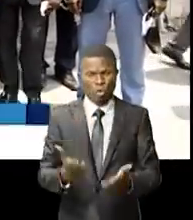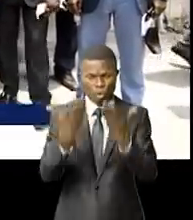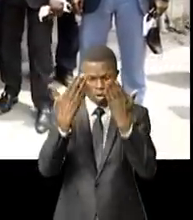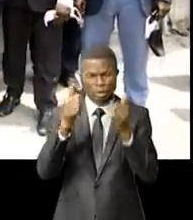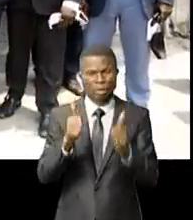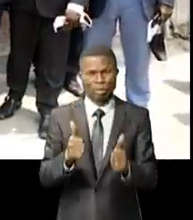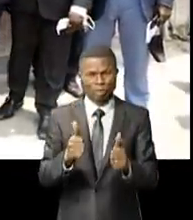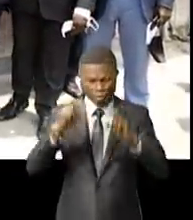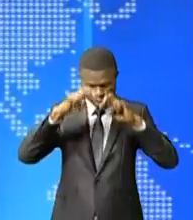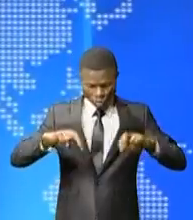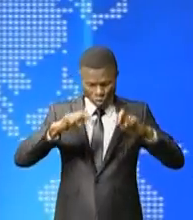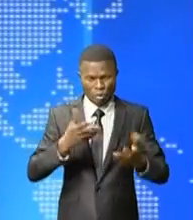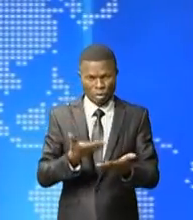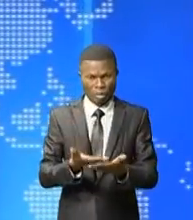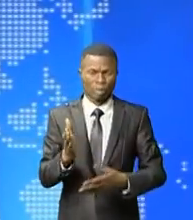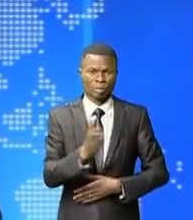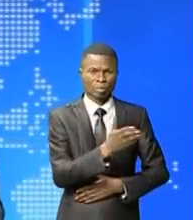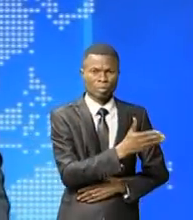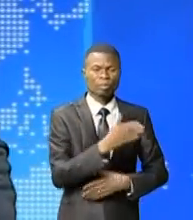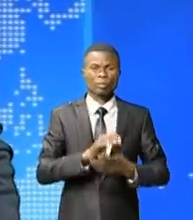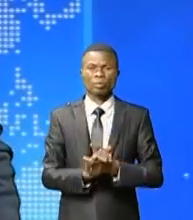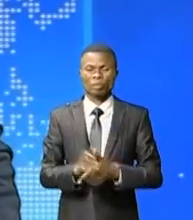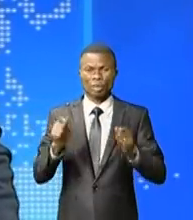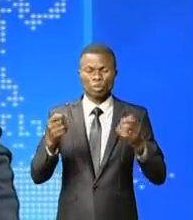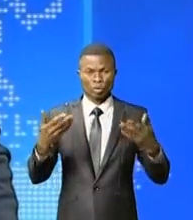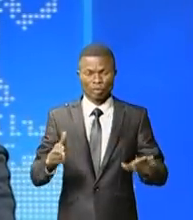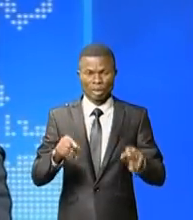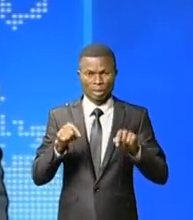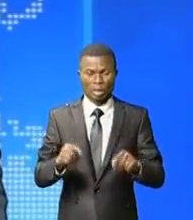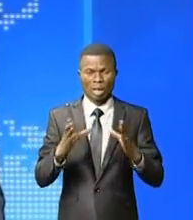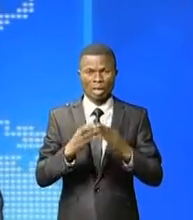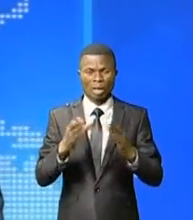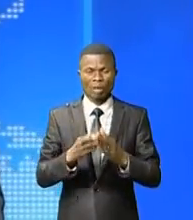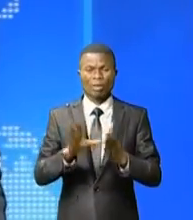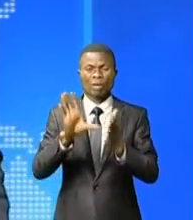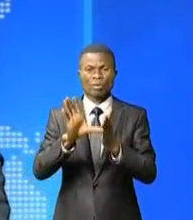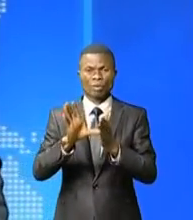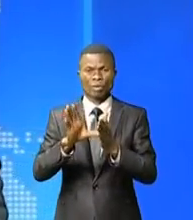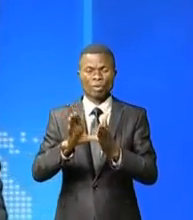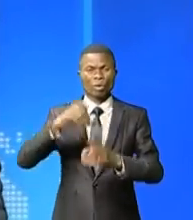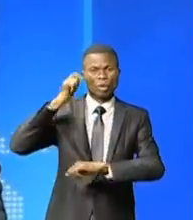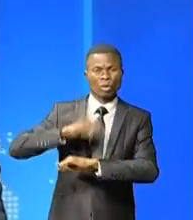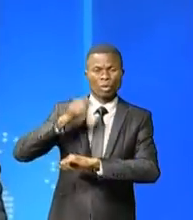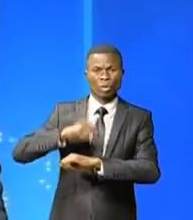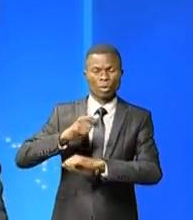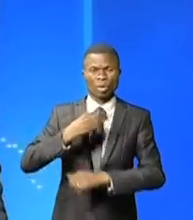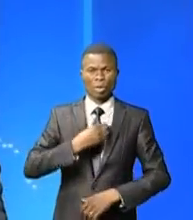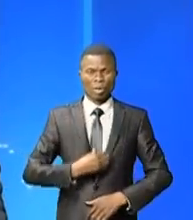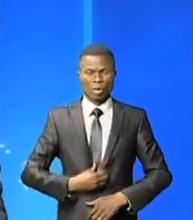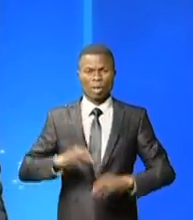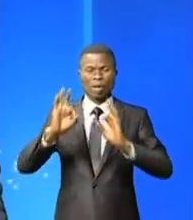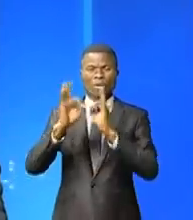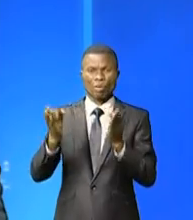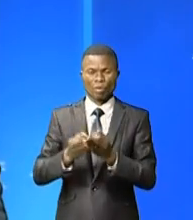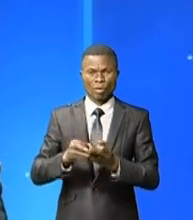peaufiner leurs recherches. On termine ce journal avec ce reportage sur la justice des avocats de la